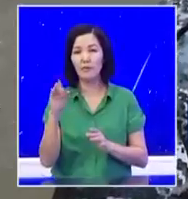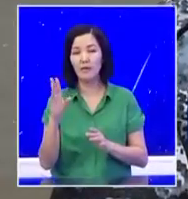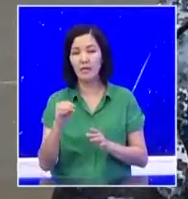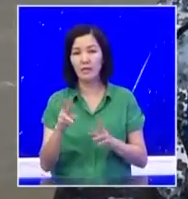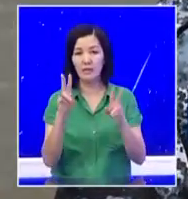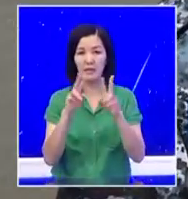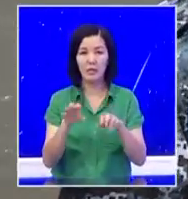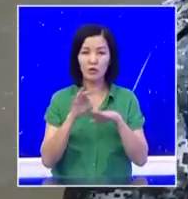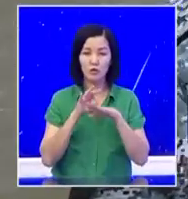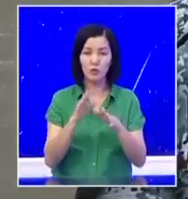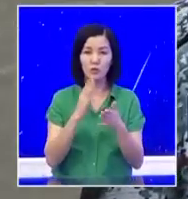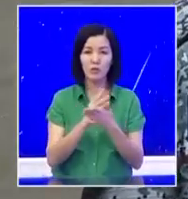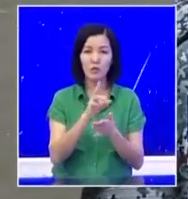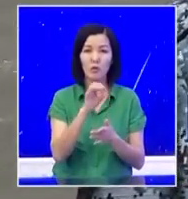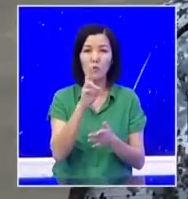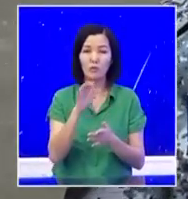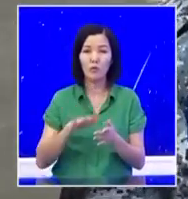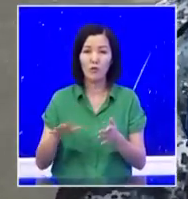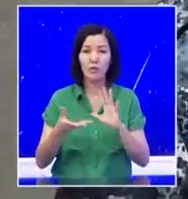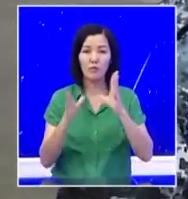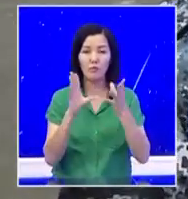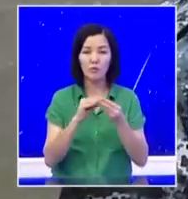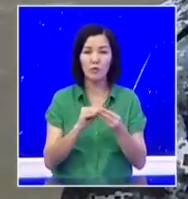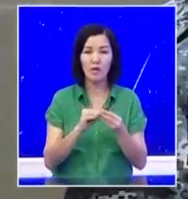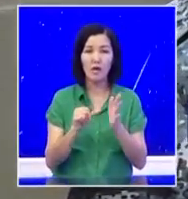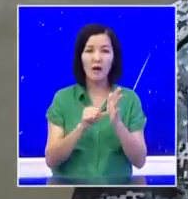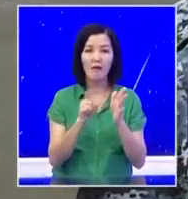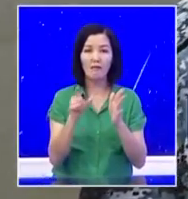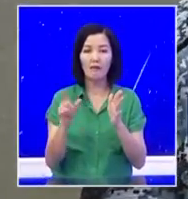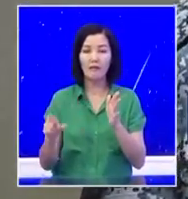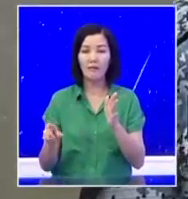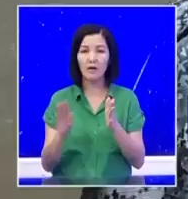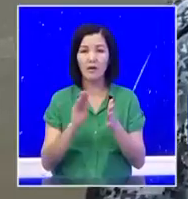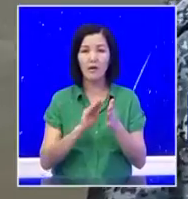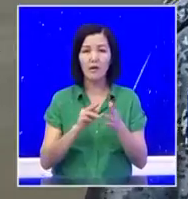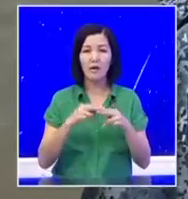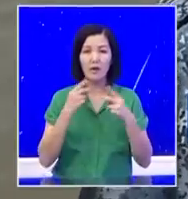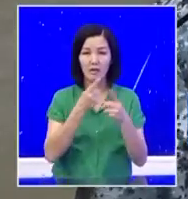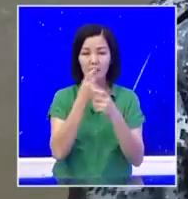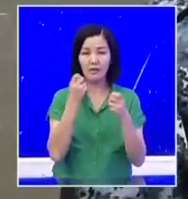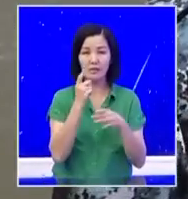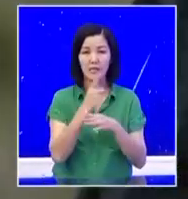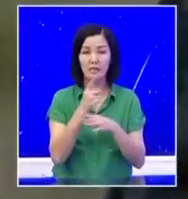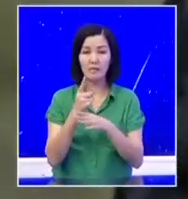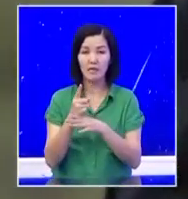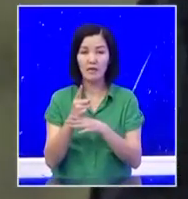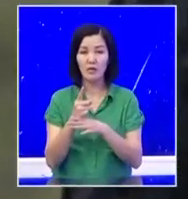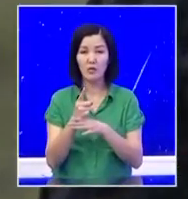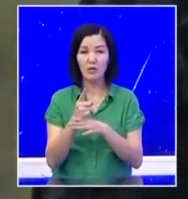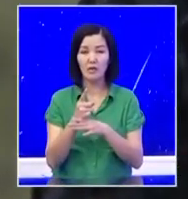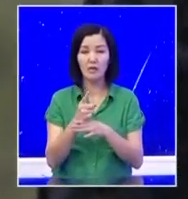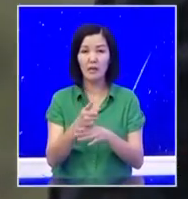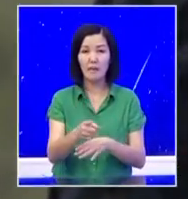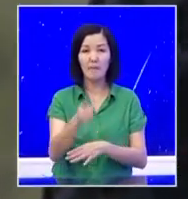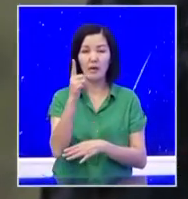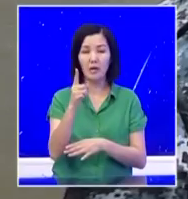жатыр. Осы аралықта Көксу ауданы бойынша 6 азаматқа тыйым салынған уақытта балық аулаған